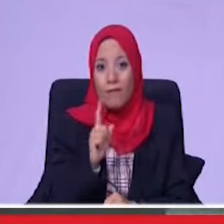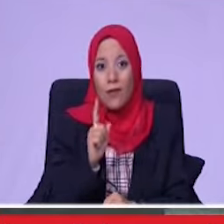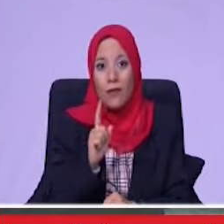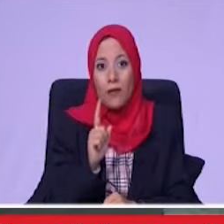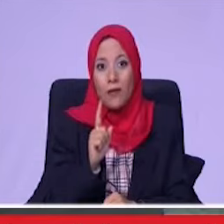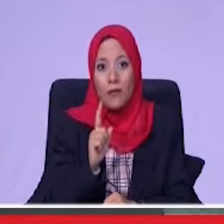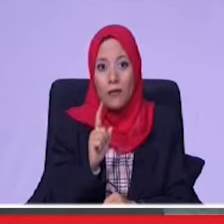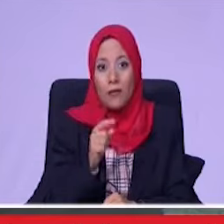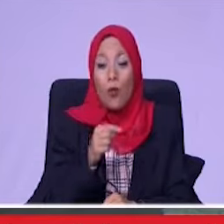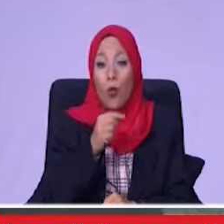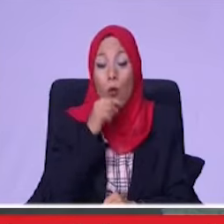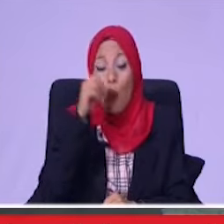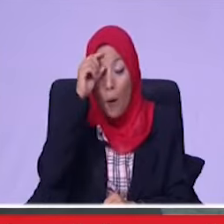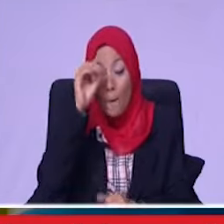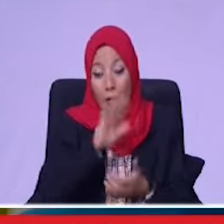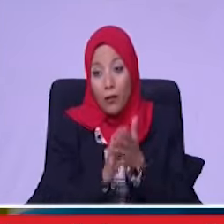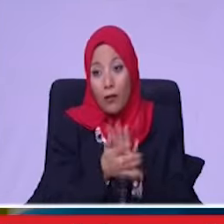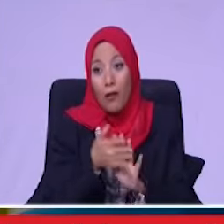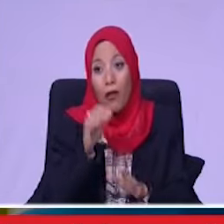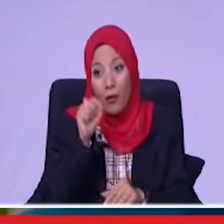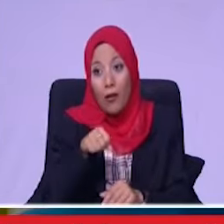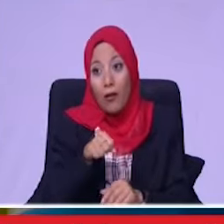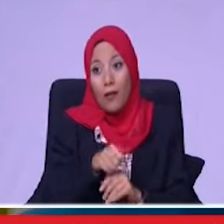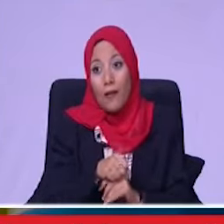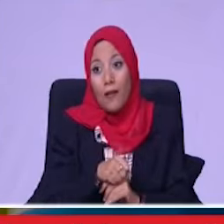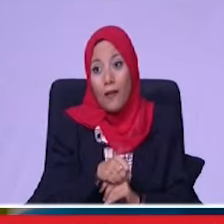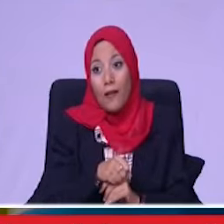لا. قرآن فقط؟